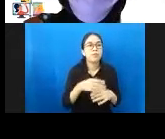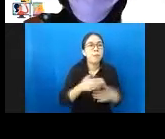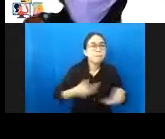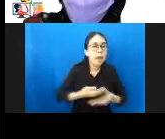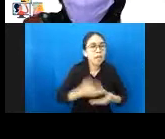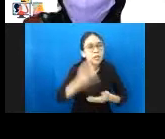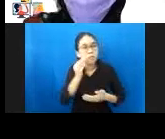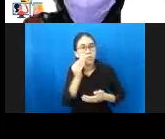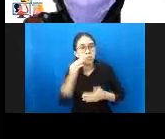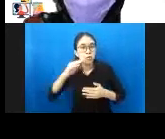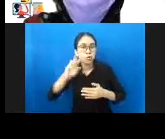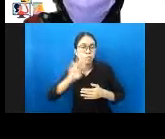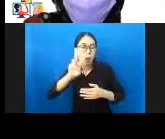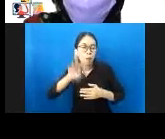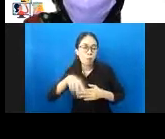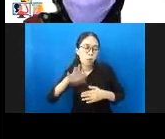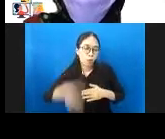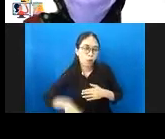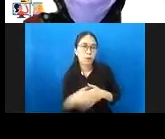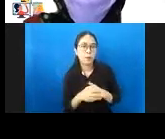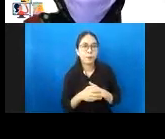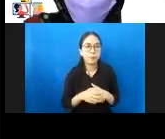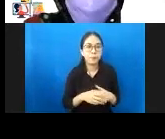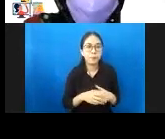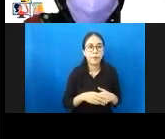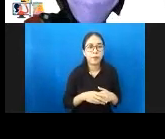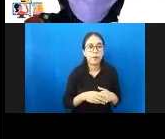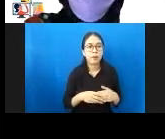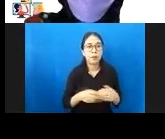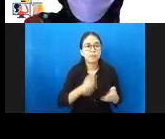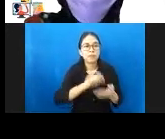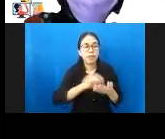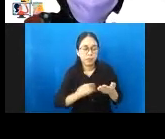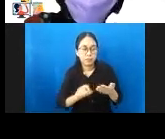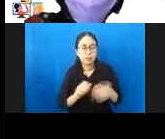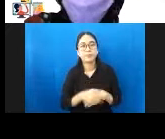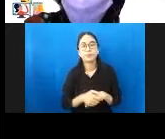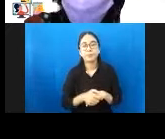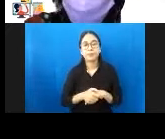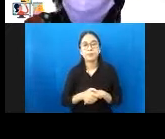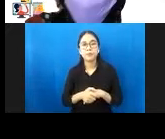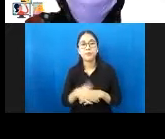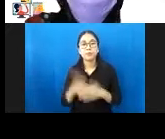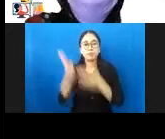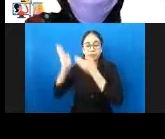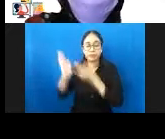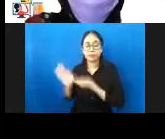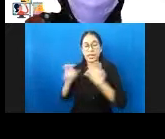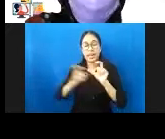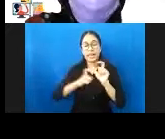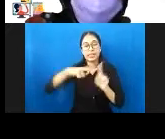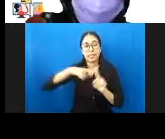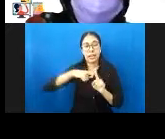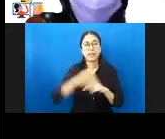dan SOP MONEP MTBS di masa pandemi COVID. Ini adalah SK-SK,